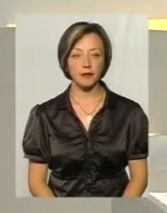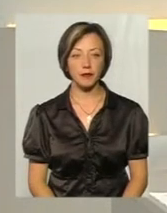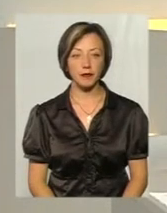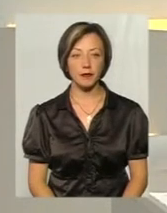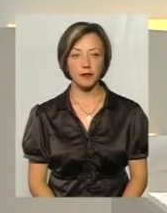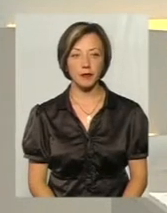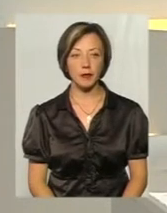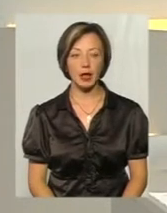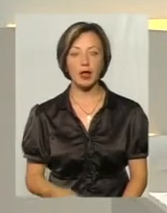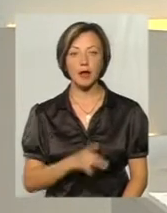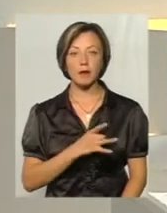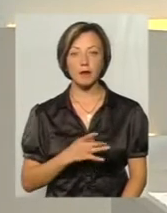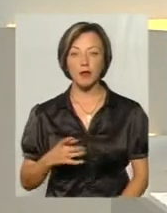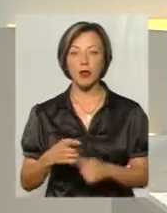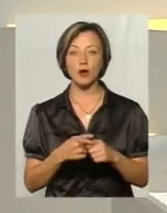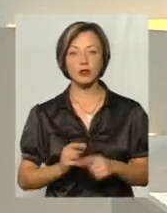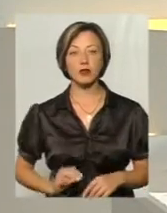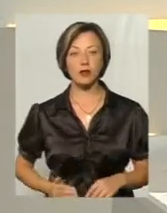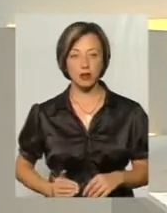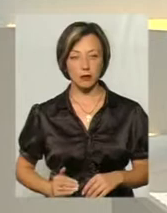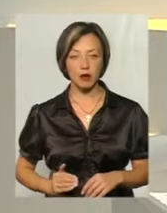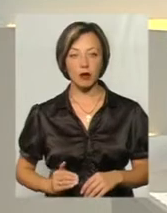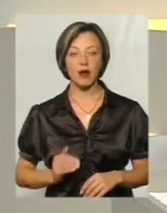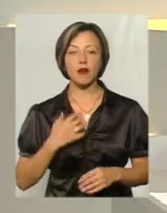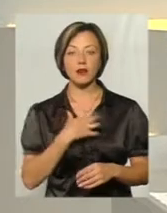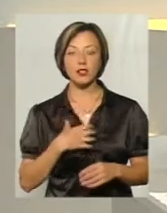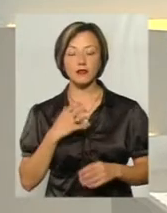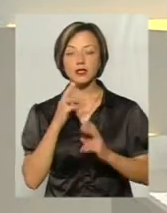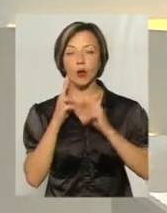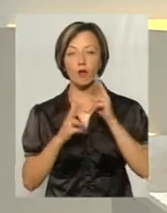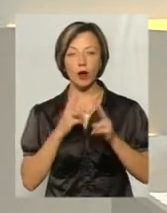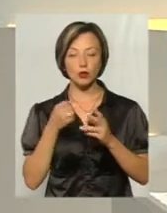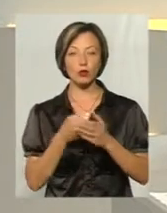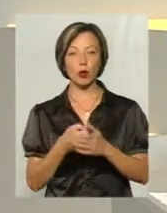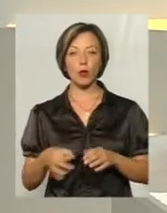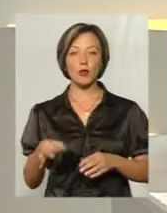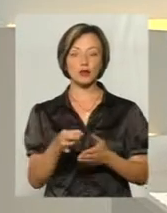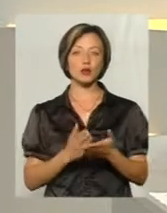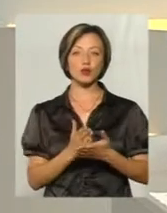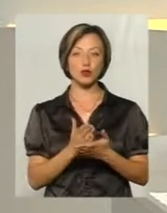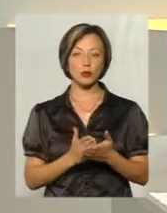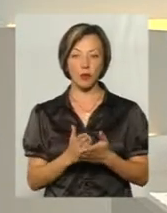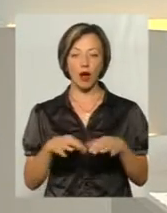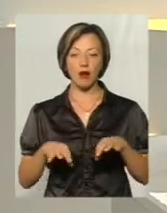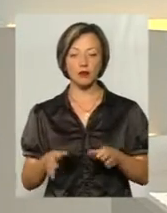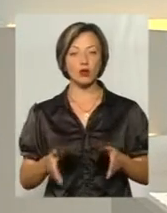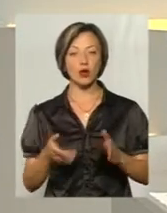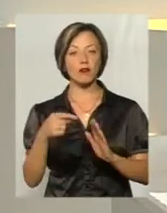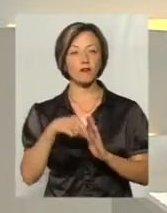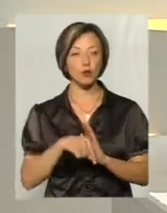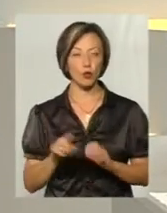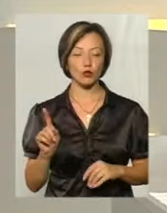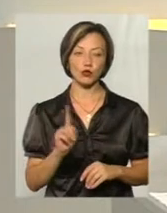якщо... Білоруська фірма, ключові зауваження до обласної служби автодоріг полягали в тому,